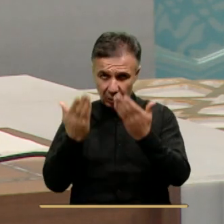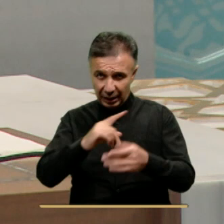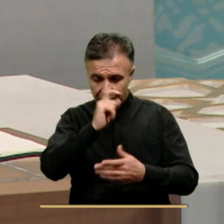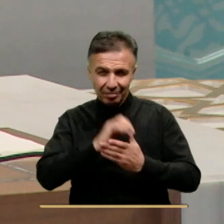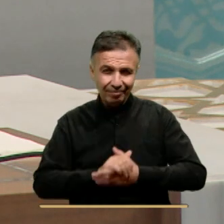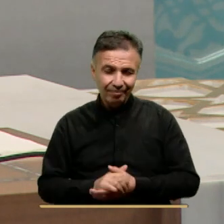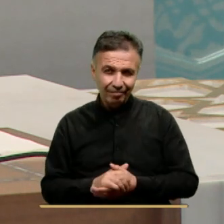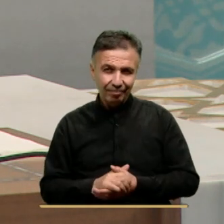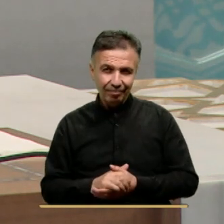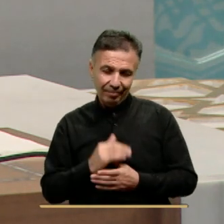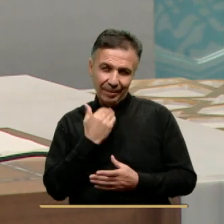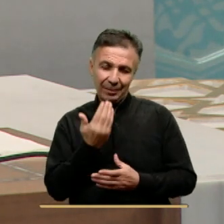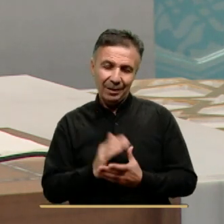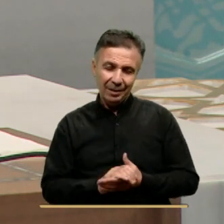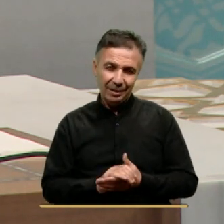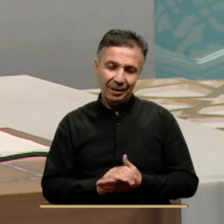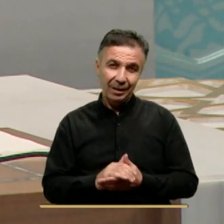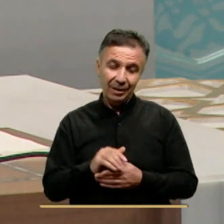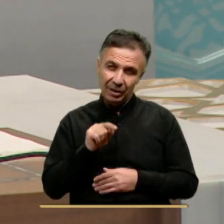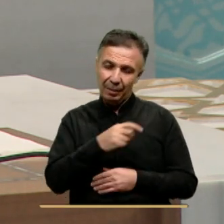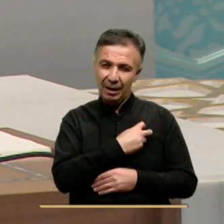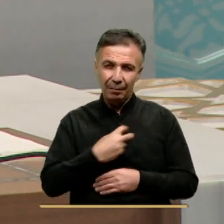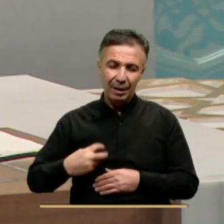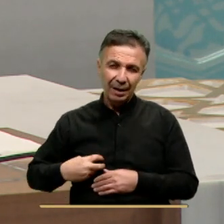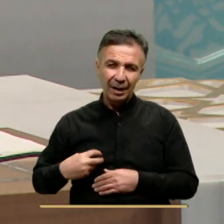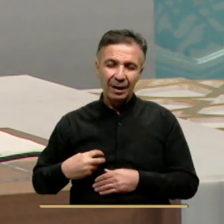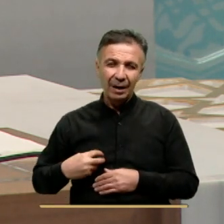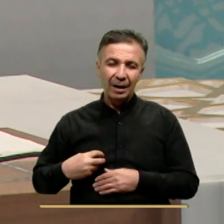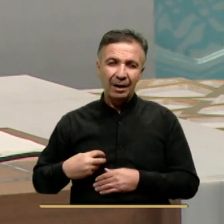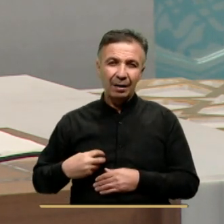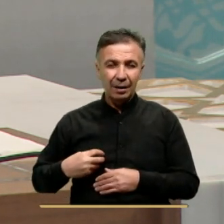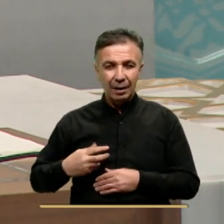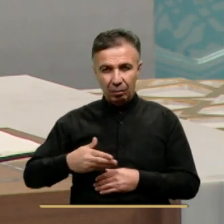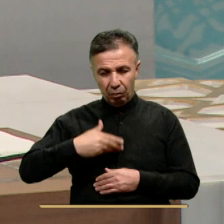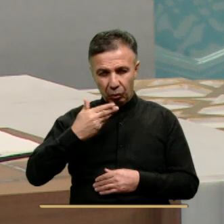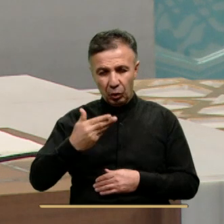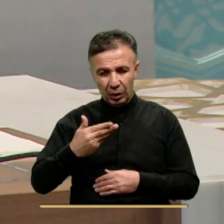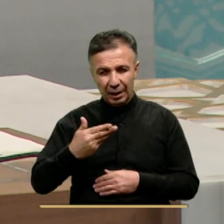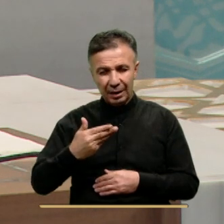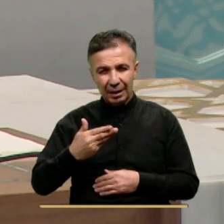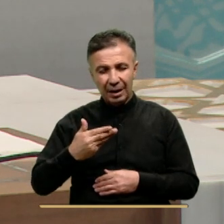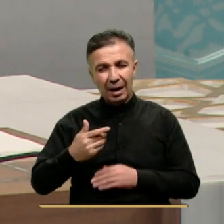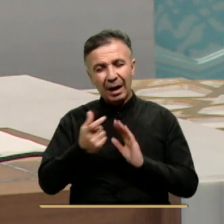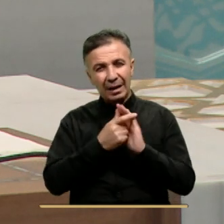işte peygamberlere hitap eden ayet-i kerimede Ey